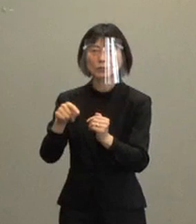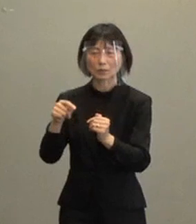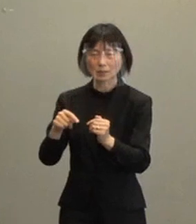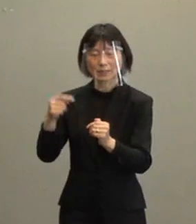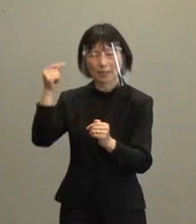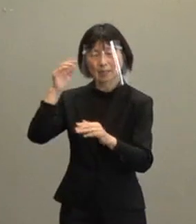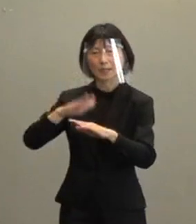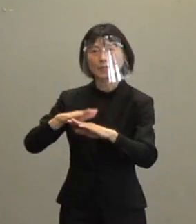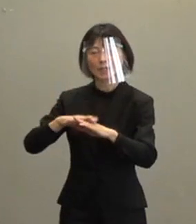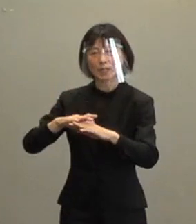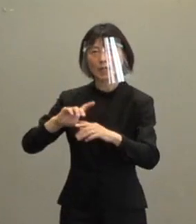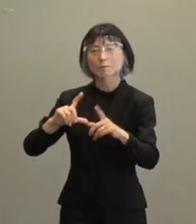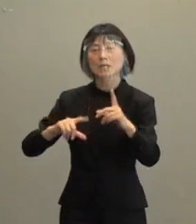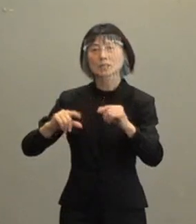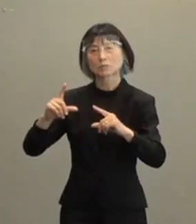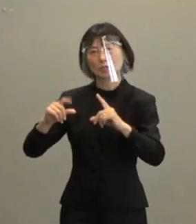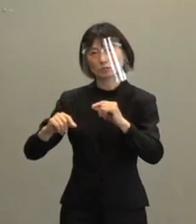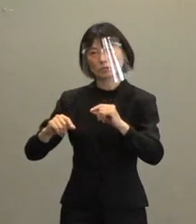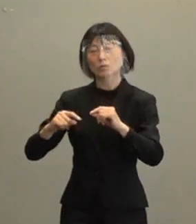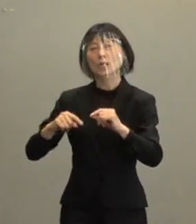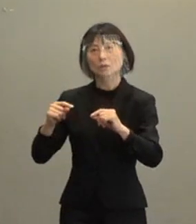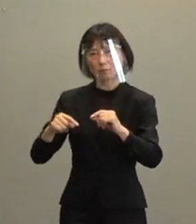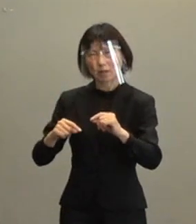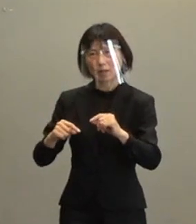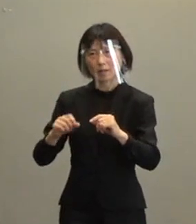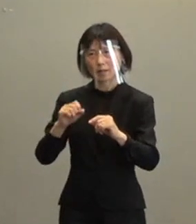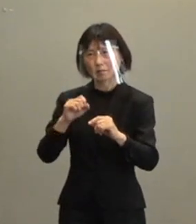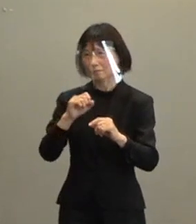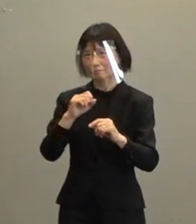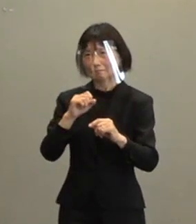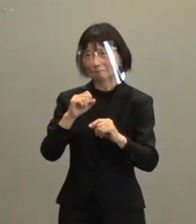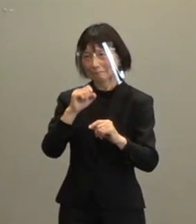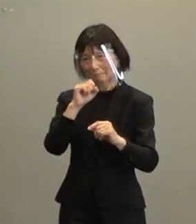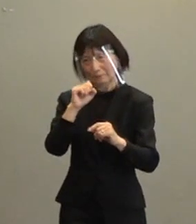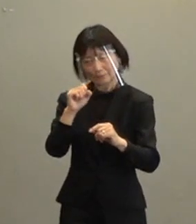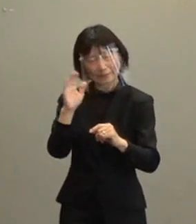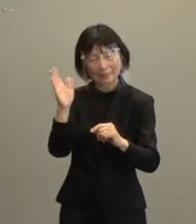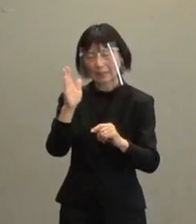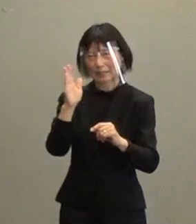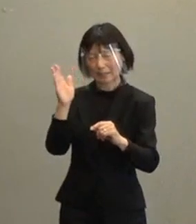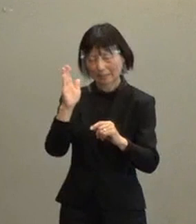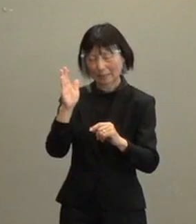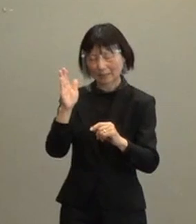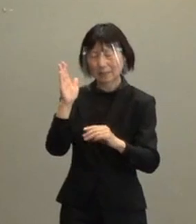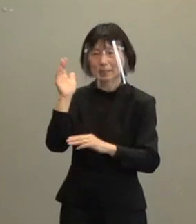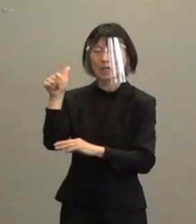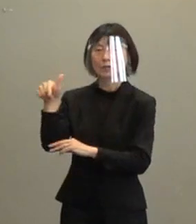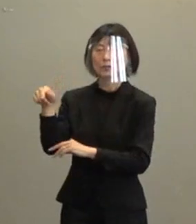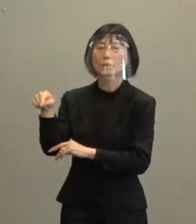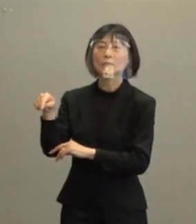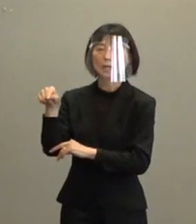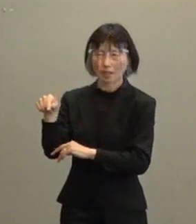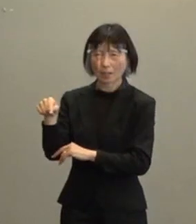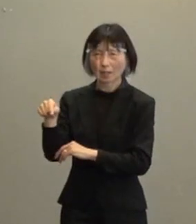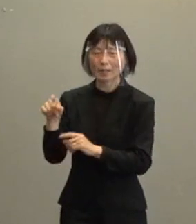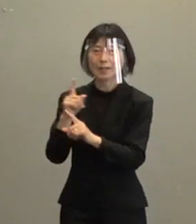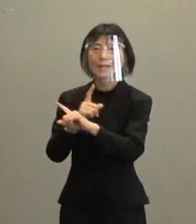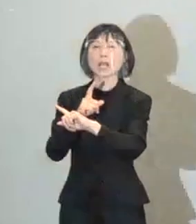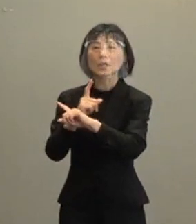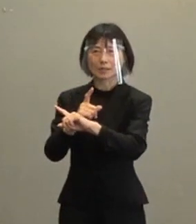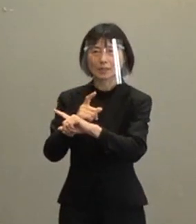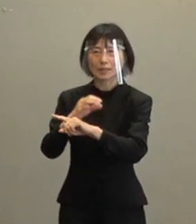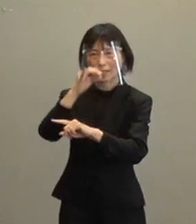違うというのは私は決していいことではないというふうに思っていますので、政府によってですね、科学的知